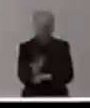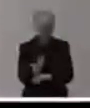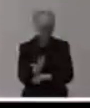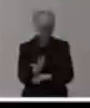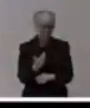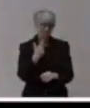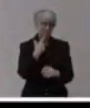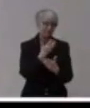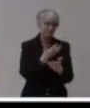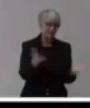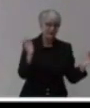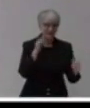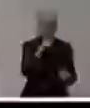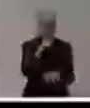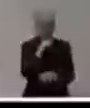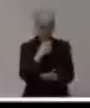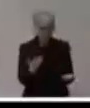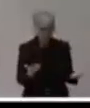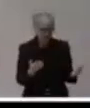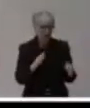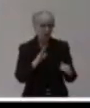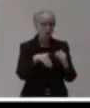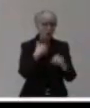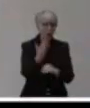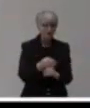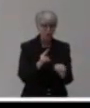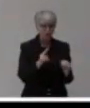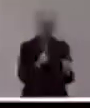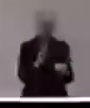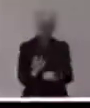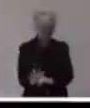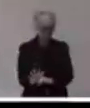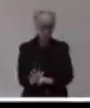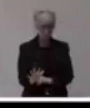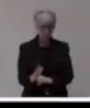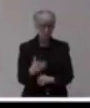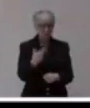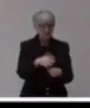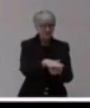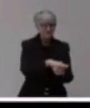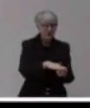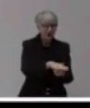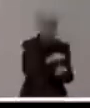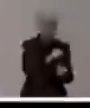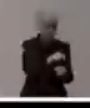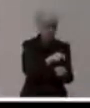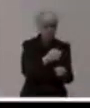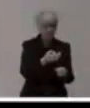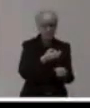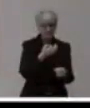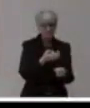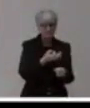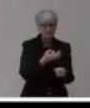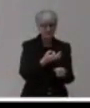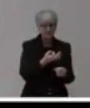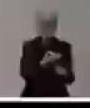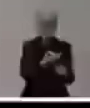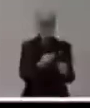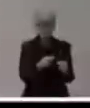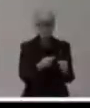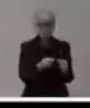grandi anziani, gli over 85 e il fatto che la famiglia sia spesso sempre